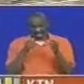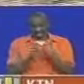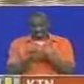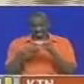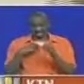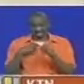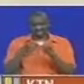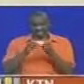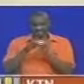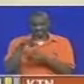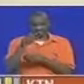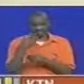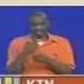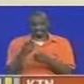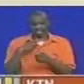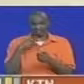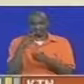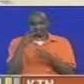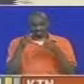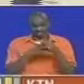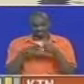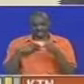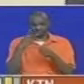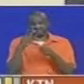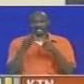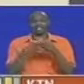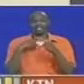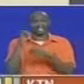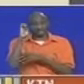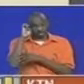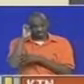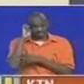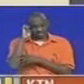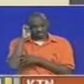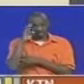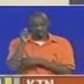nchini kati ya 27 na 28 mjini Eldoret. Lynn Washira, KTN Michezo.